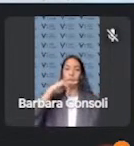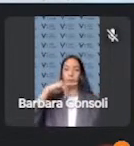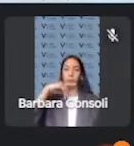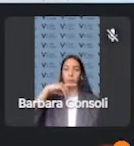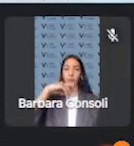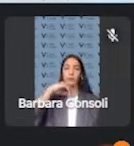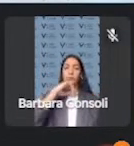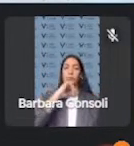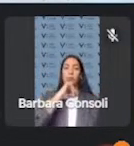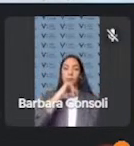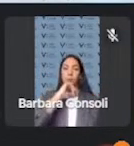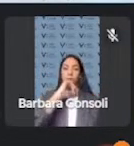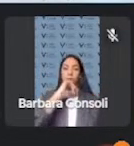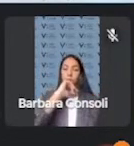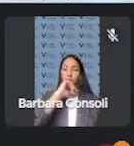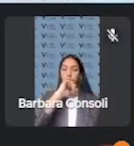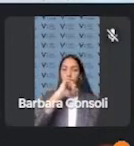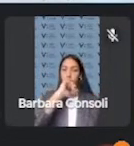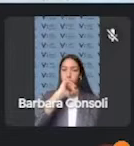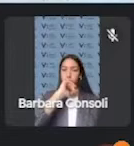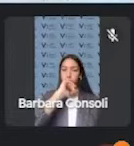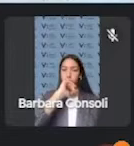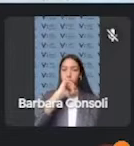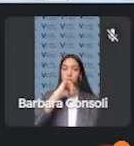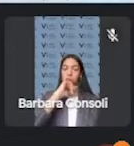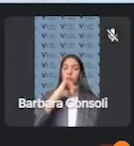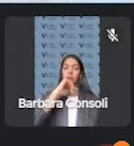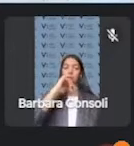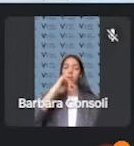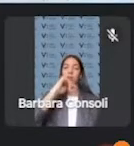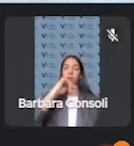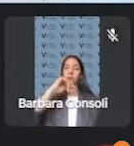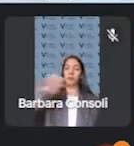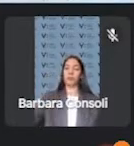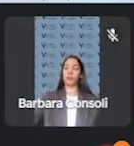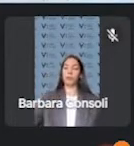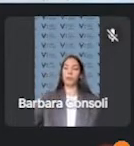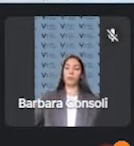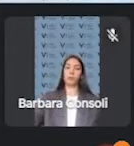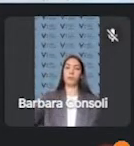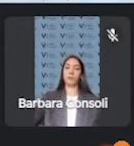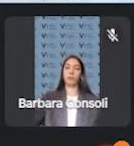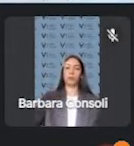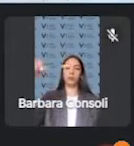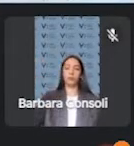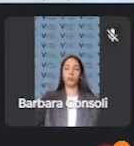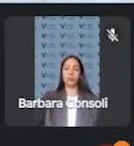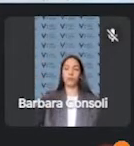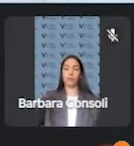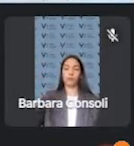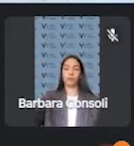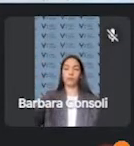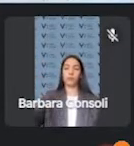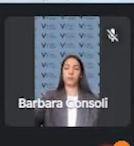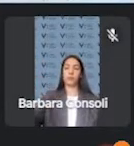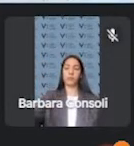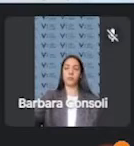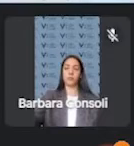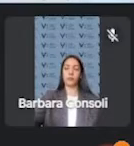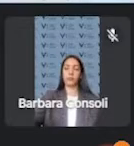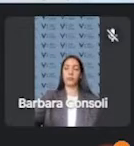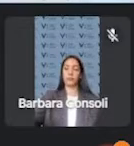esami direttamente presso l'università, e i crediti formativi vi saranno poi riconosciuti nel percorso del